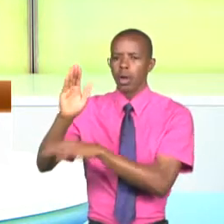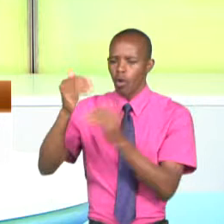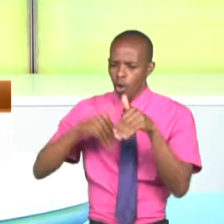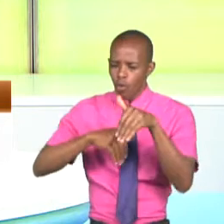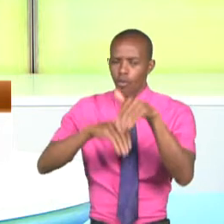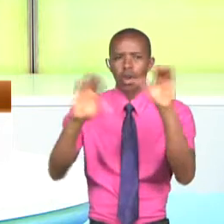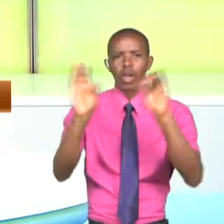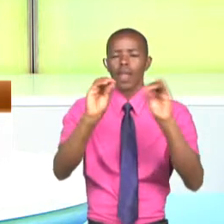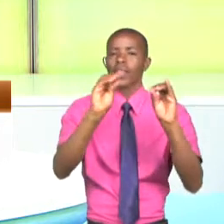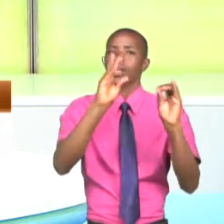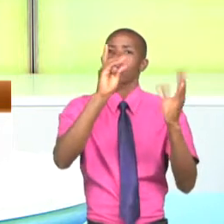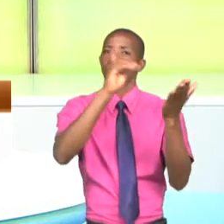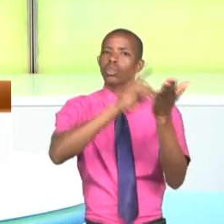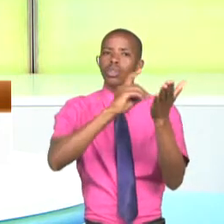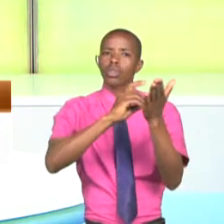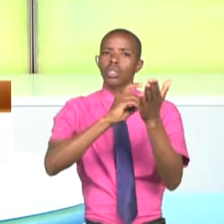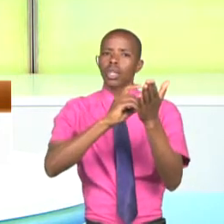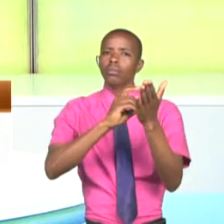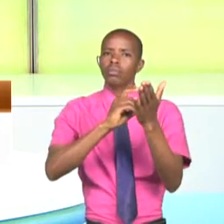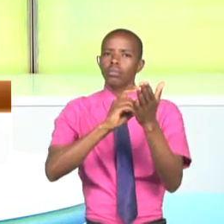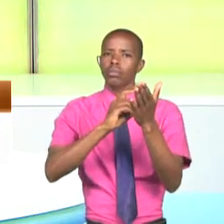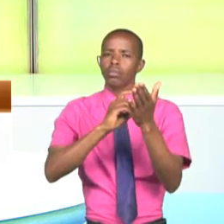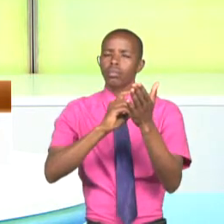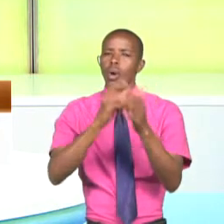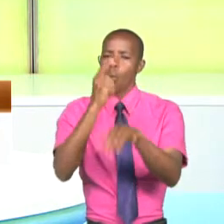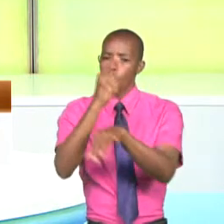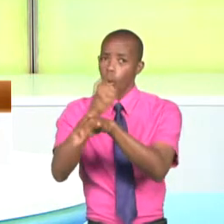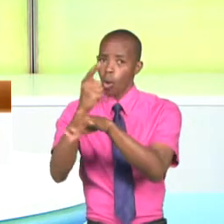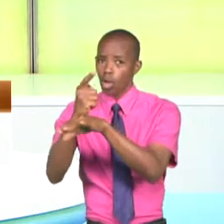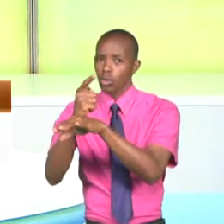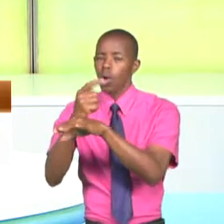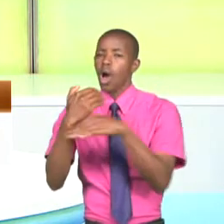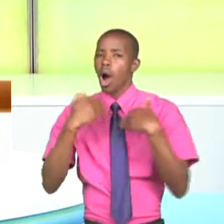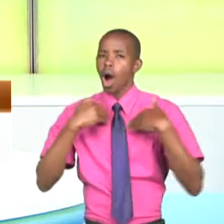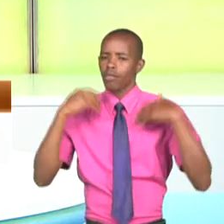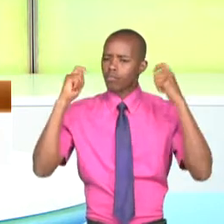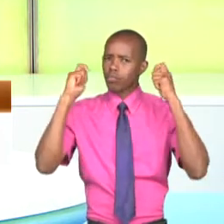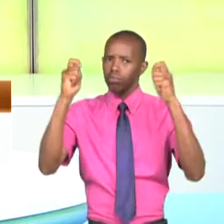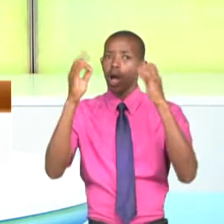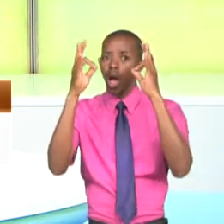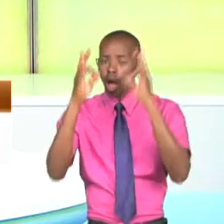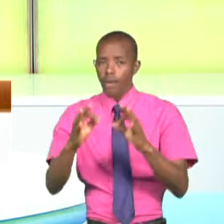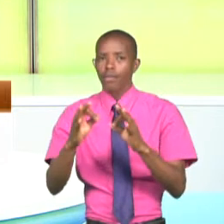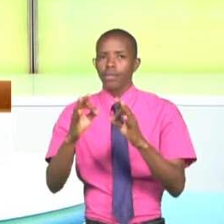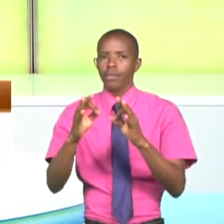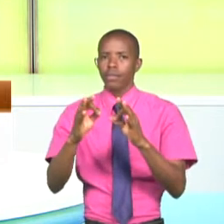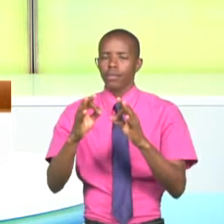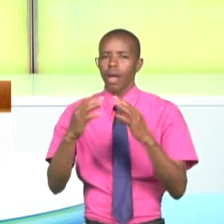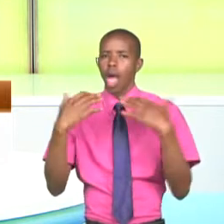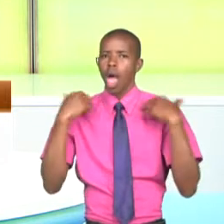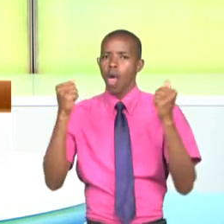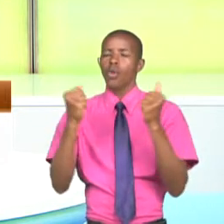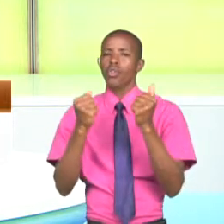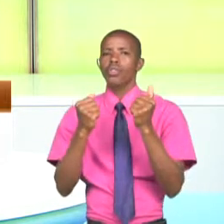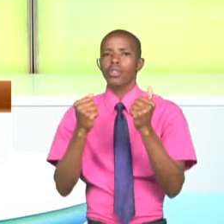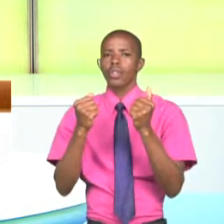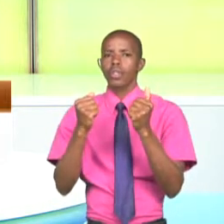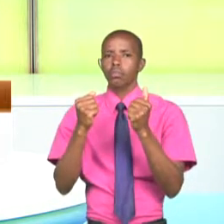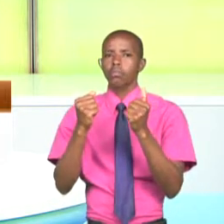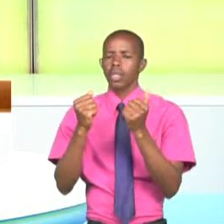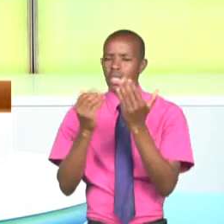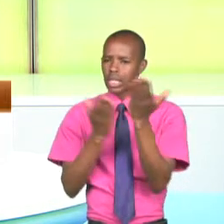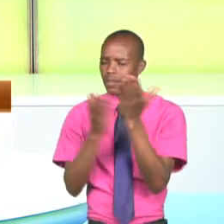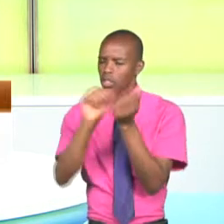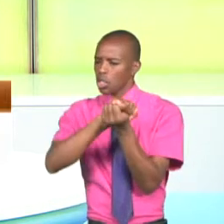hayakuzingatiwa. Madaktari hao hata hivyo wametishia kuwa na mgomo iwapo tume ya huduma za afya haitafanyiwa